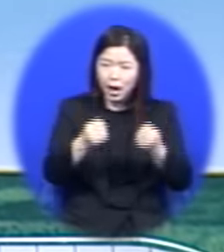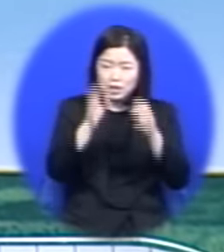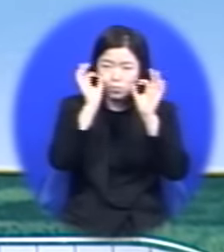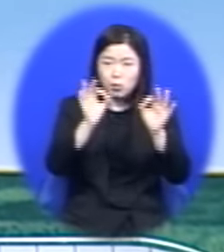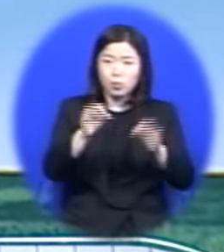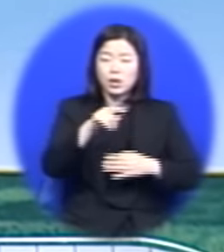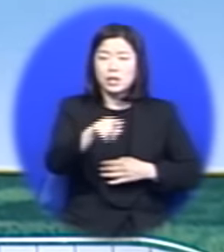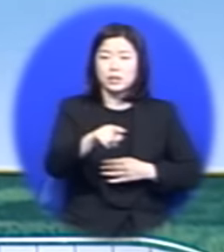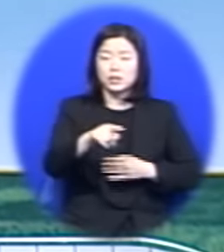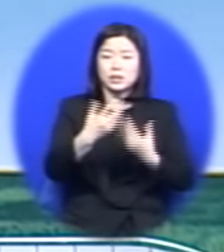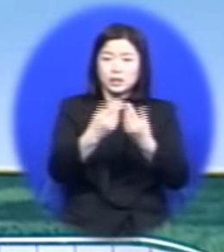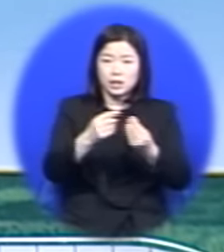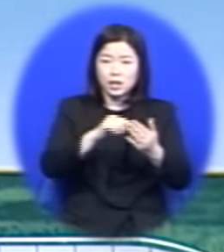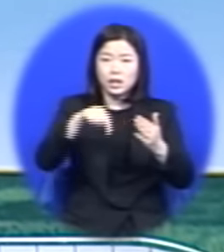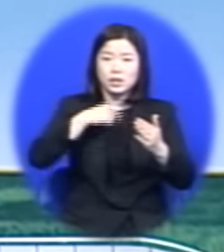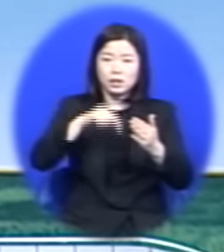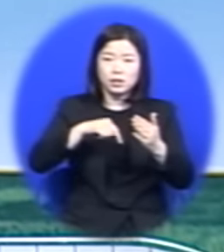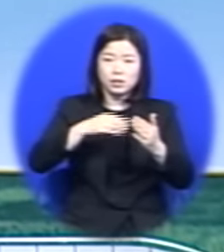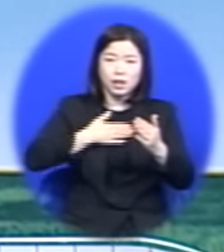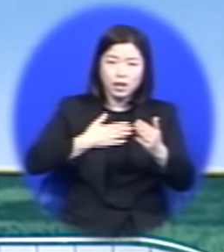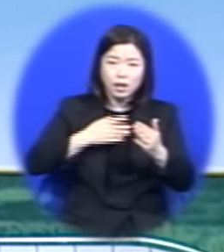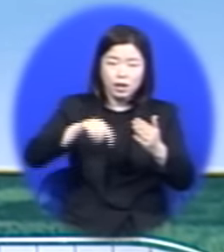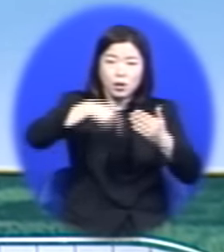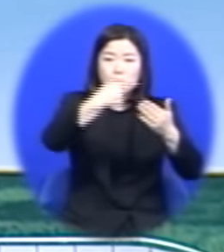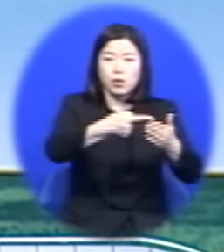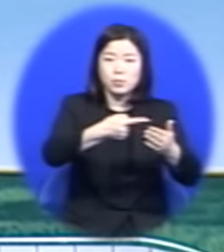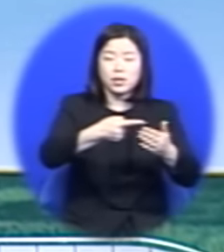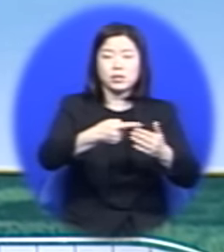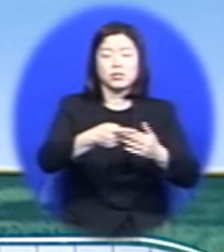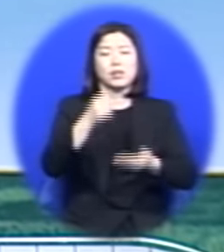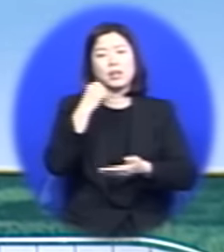케이스에 내가 들어가는 난감한 일도 있다는 거죠.